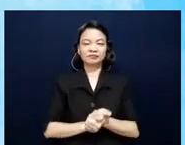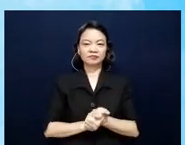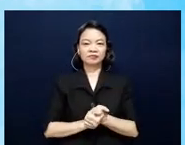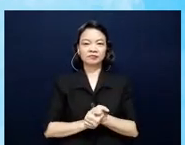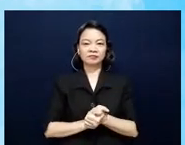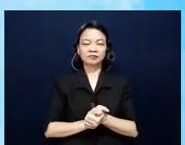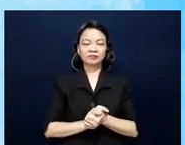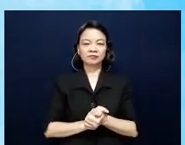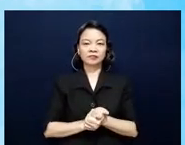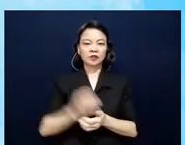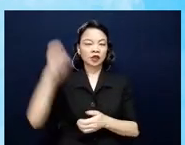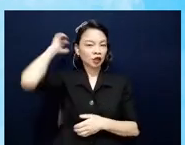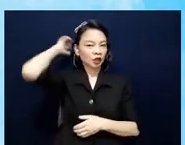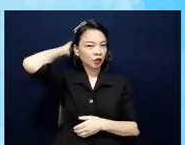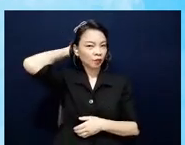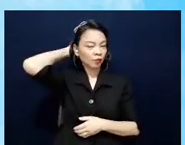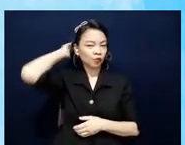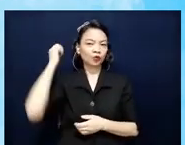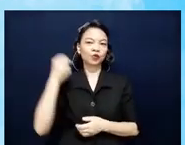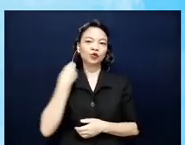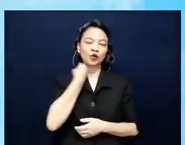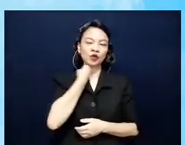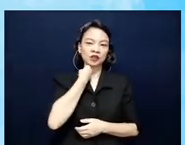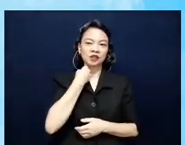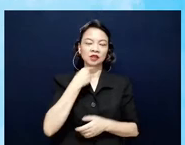MKM. Bu Dr. Widya Stuti.